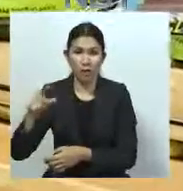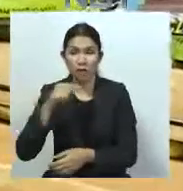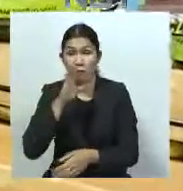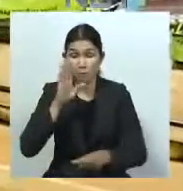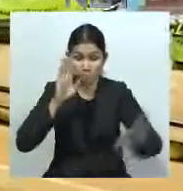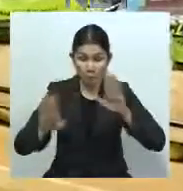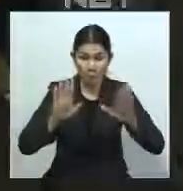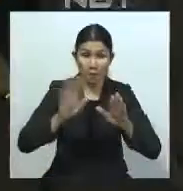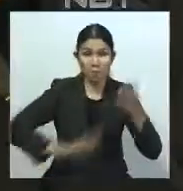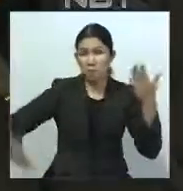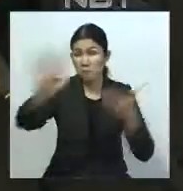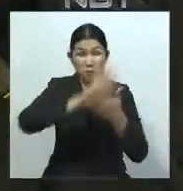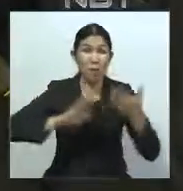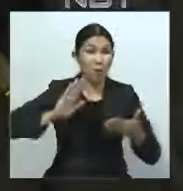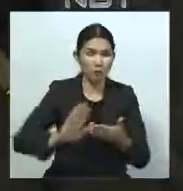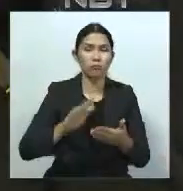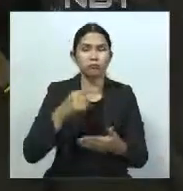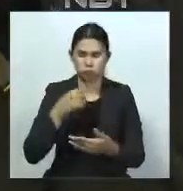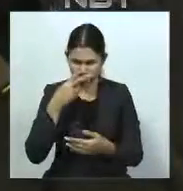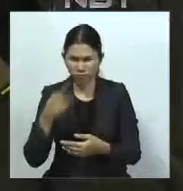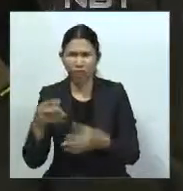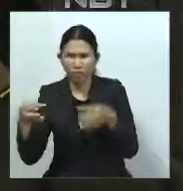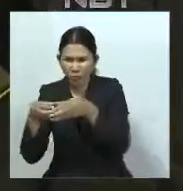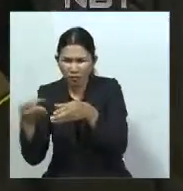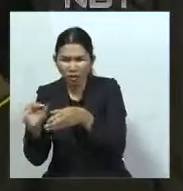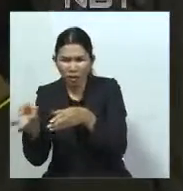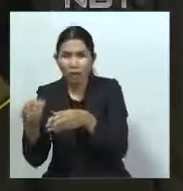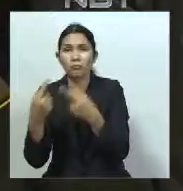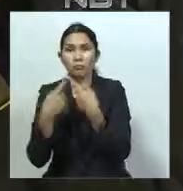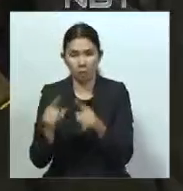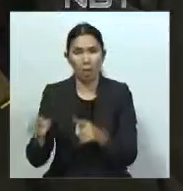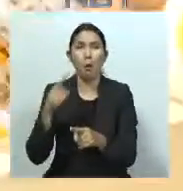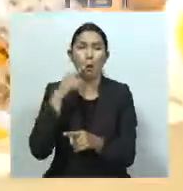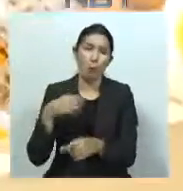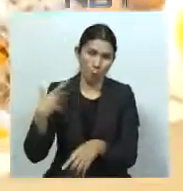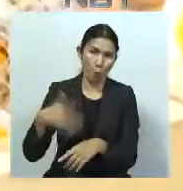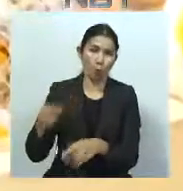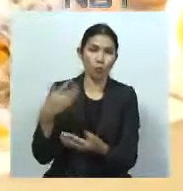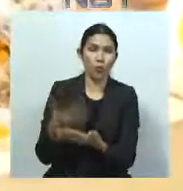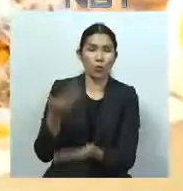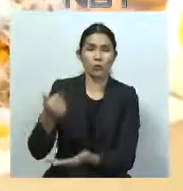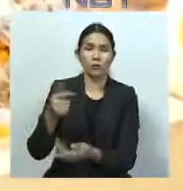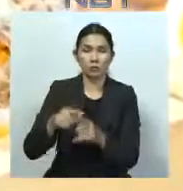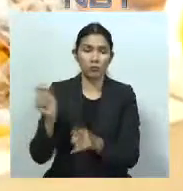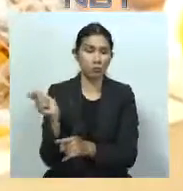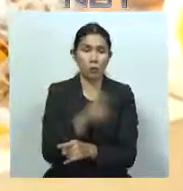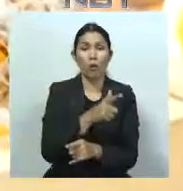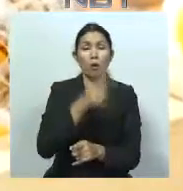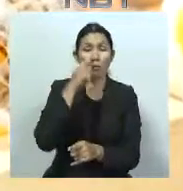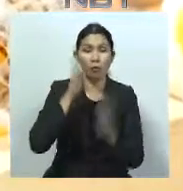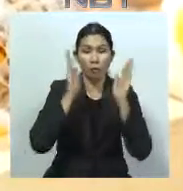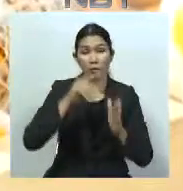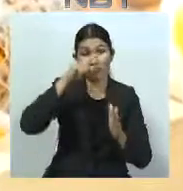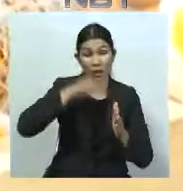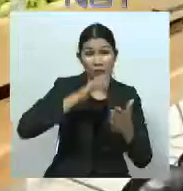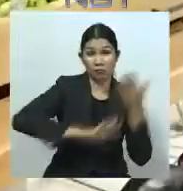ทั้งประเทศแล้วอาจจะดูน้อยแต่ก็เป็นจำนวนที่มหาศาลมากกว่าประชากรไทยทั้งประเทศถึง4เท่